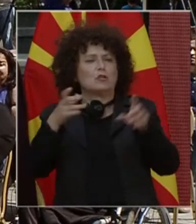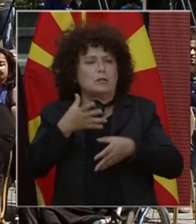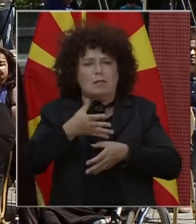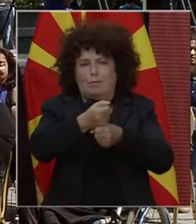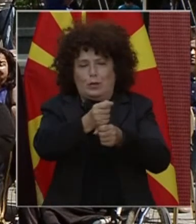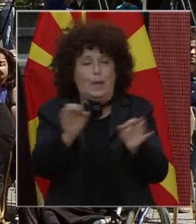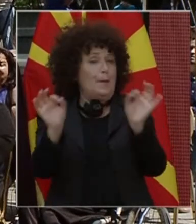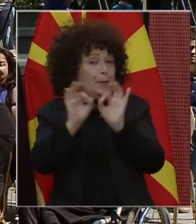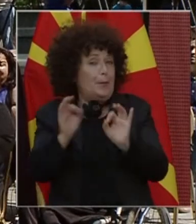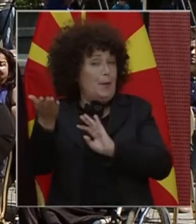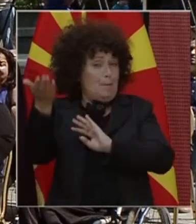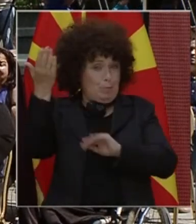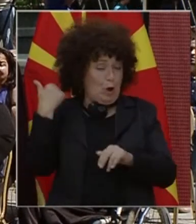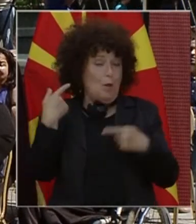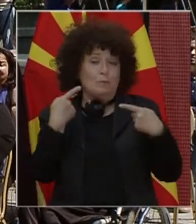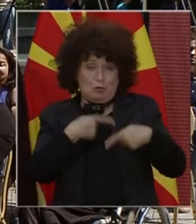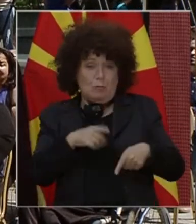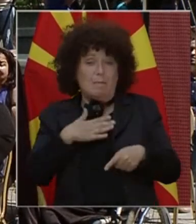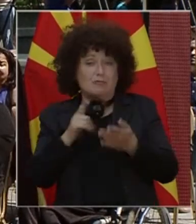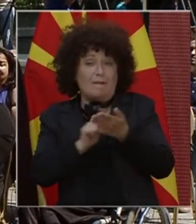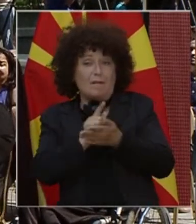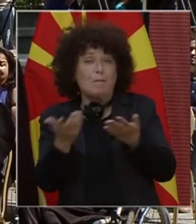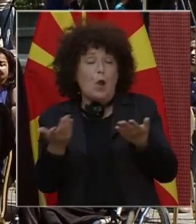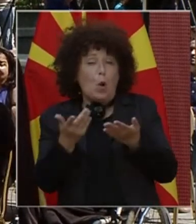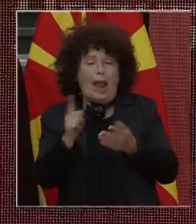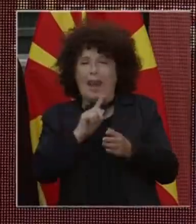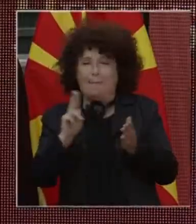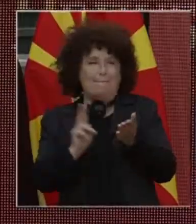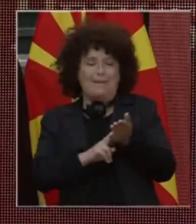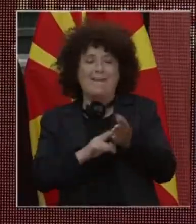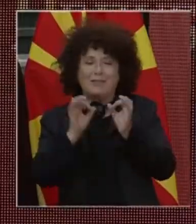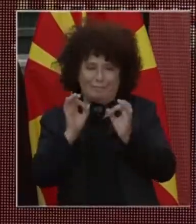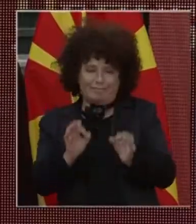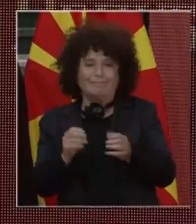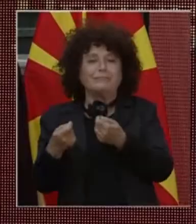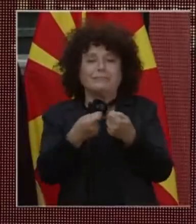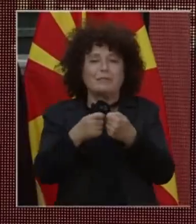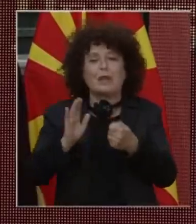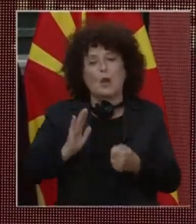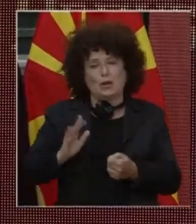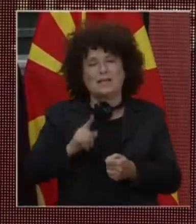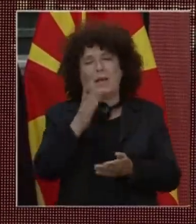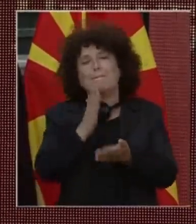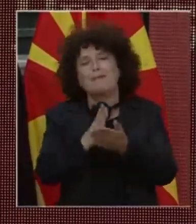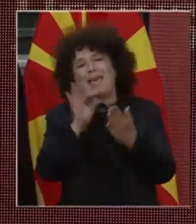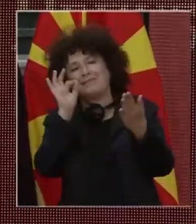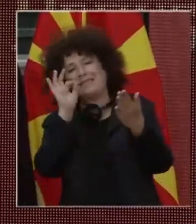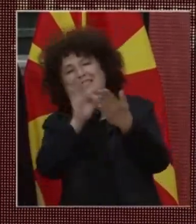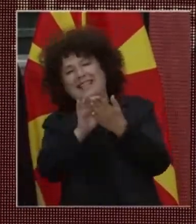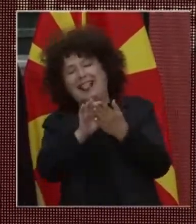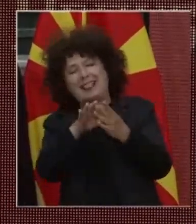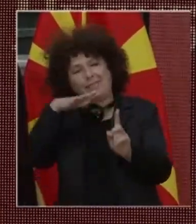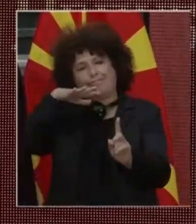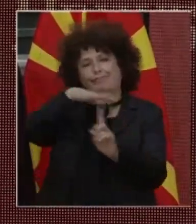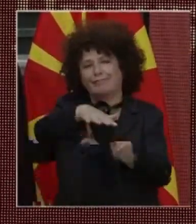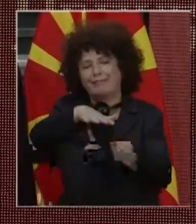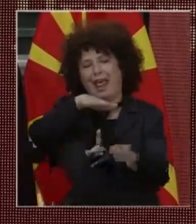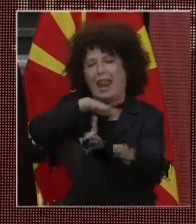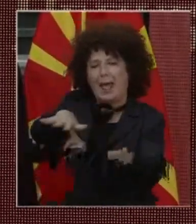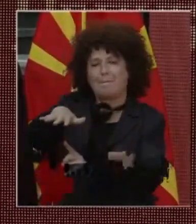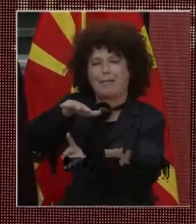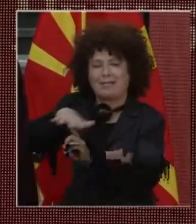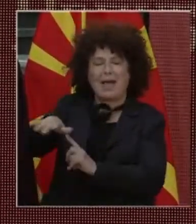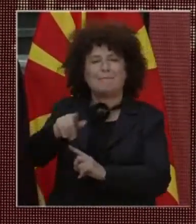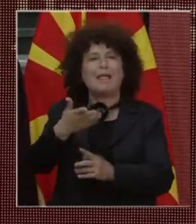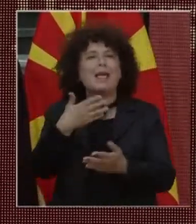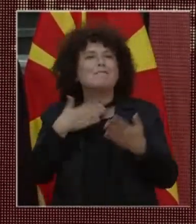поддршка. За жал, имавме и периоди кога сосема неправедно граѓанските организации беа цел на непринципиални напади, кога